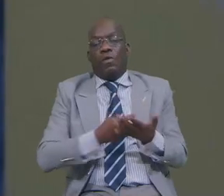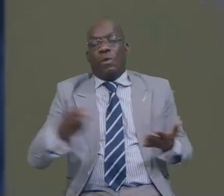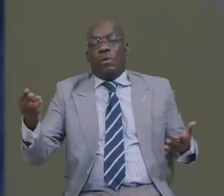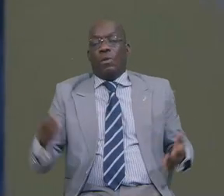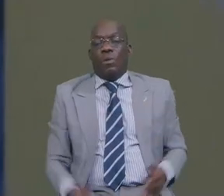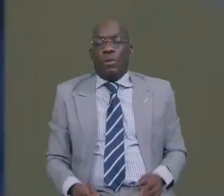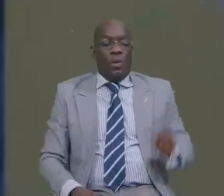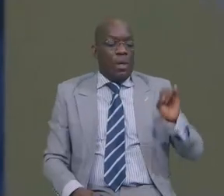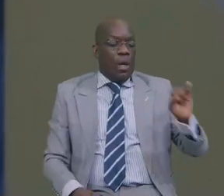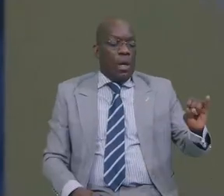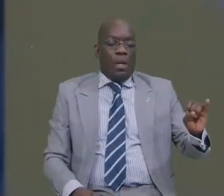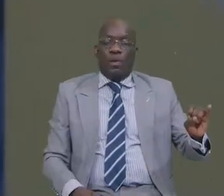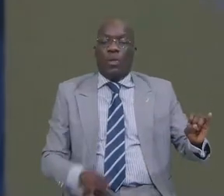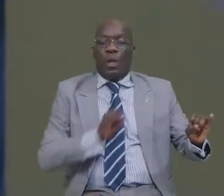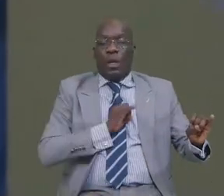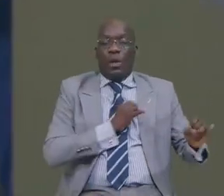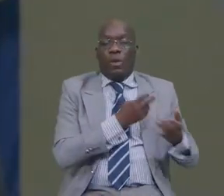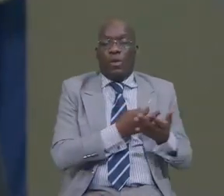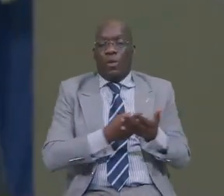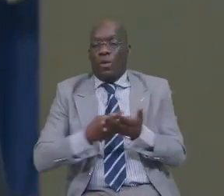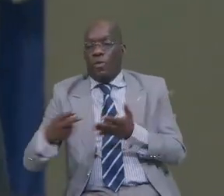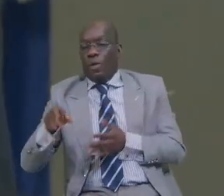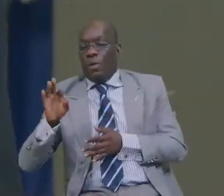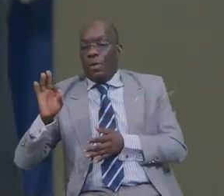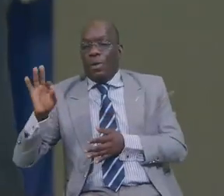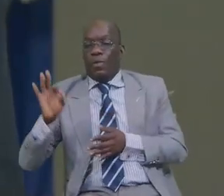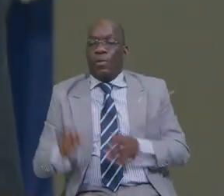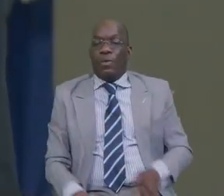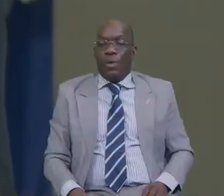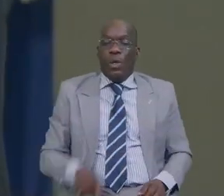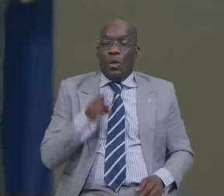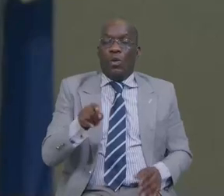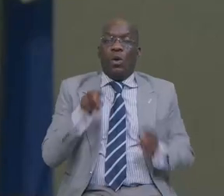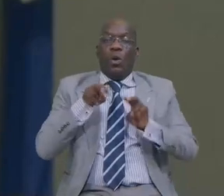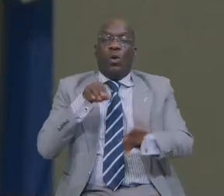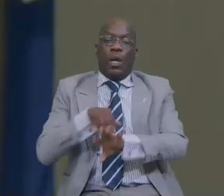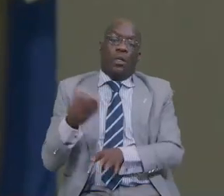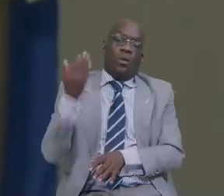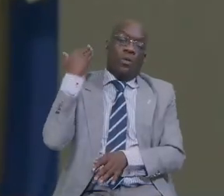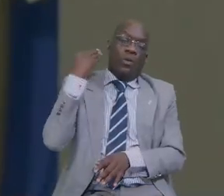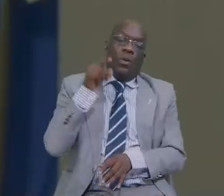ah, j'ai échoué. Quand tu dis si, c'est comme si tu regardes le passé.